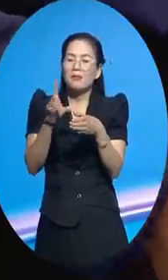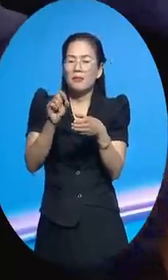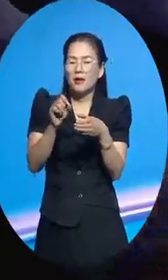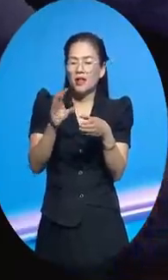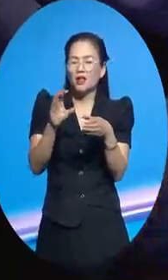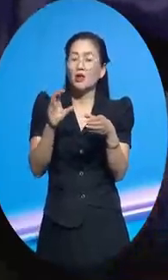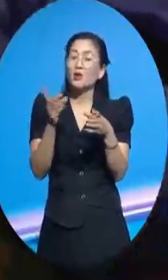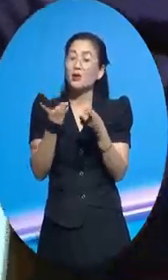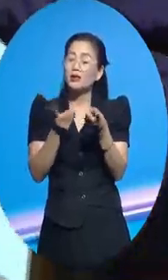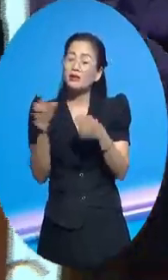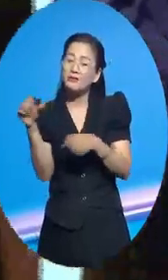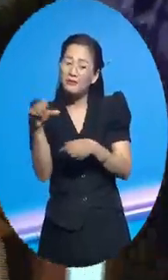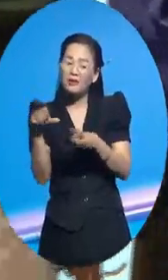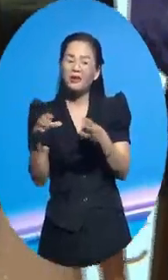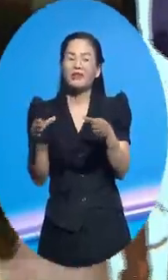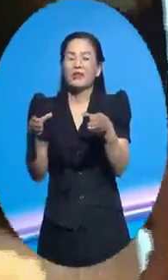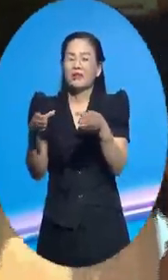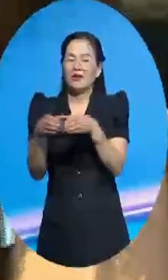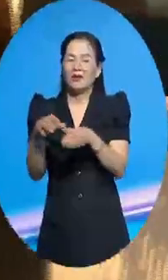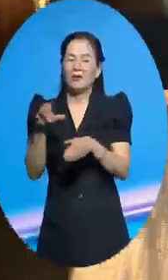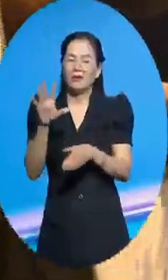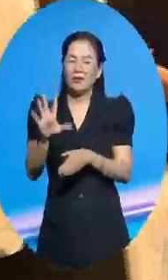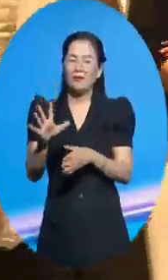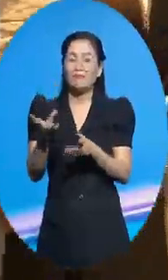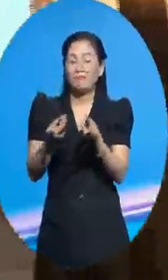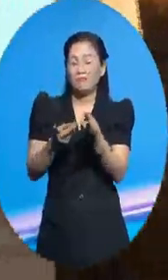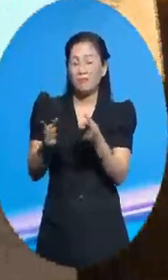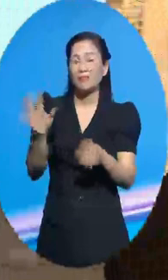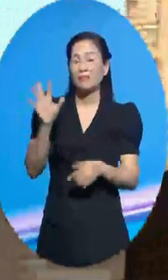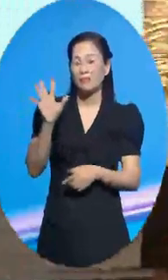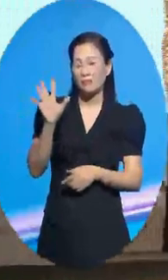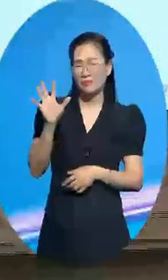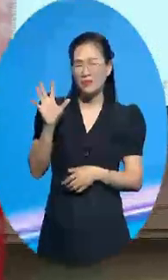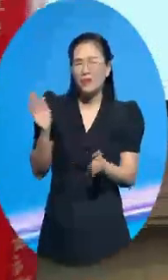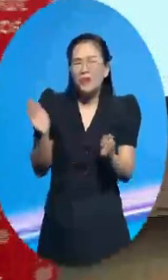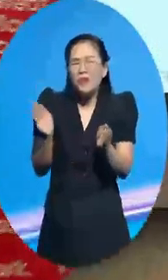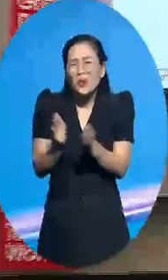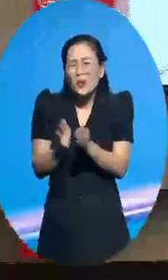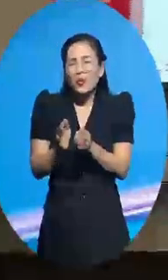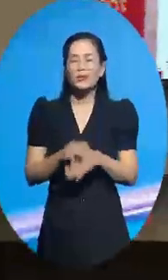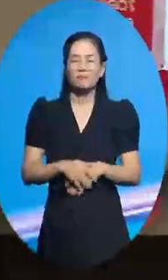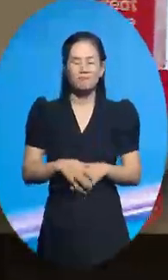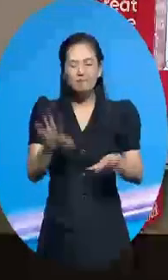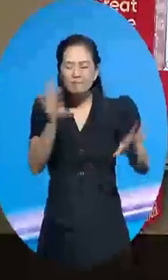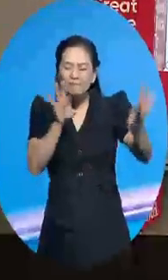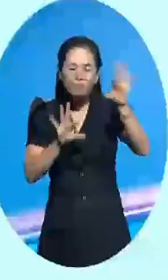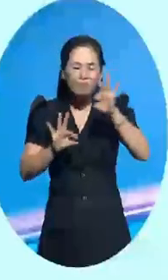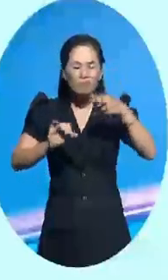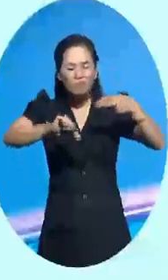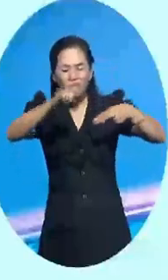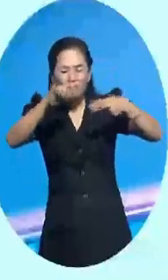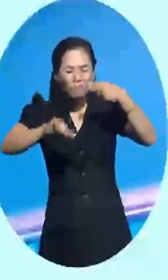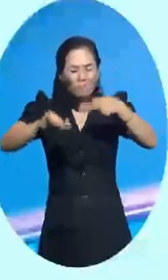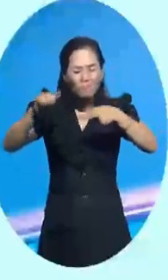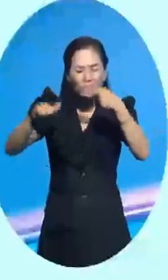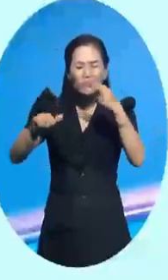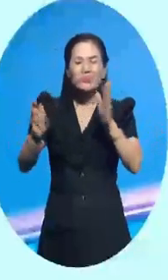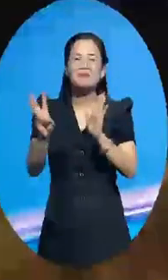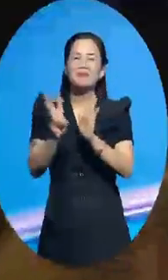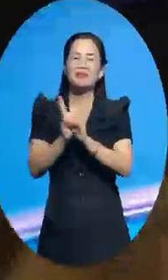Các công ty trong danh sách vinh danh được lựa chọn đã tham gia khảo sát người lao động trong năm 2022 đến hết quý 1